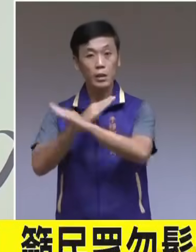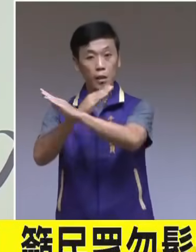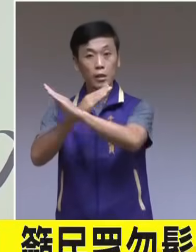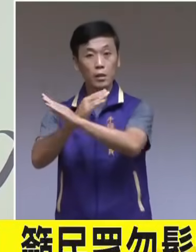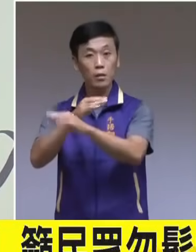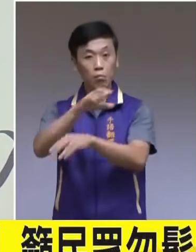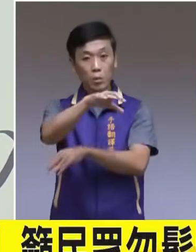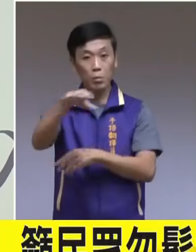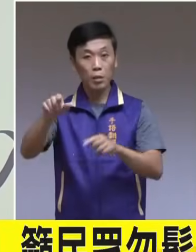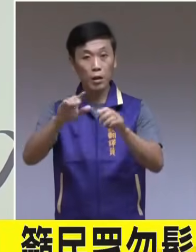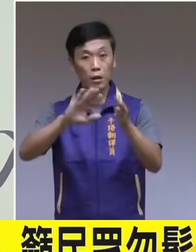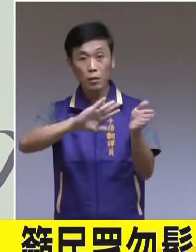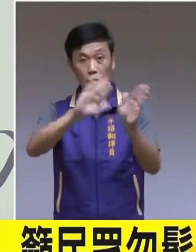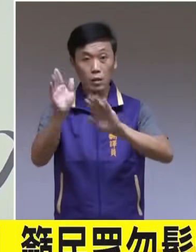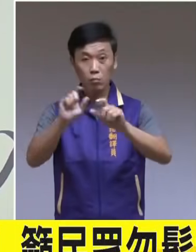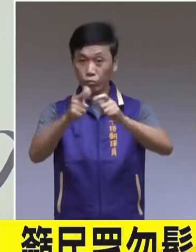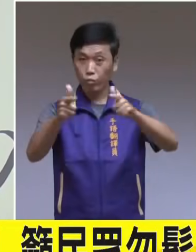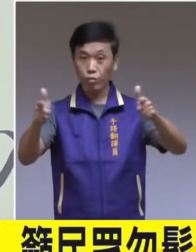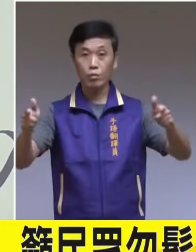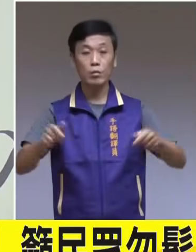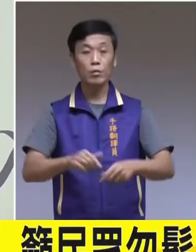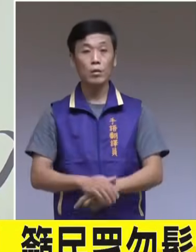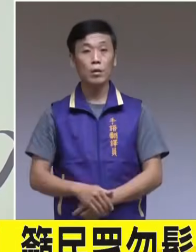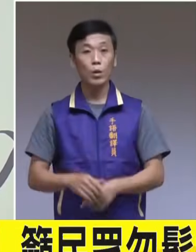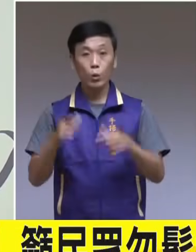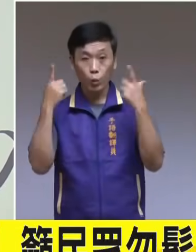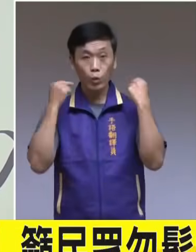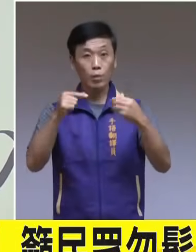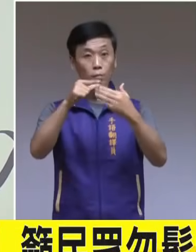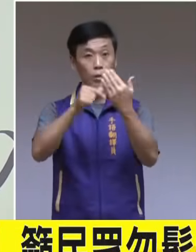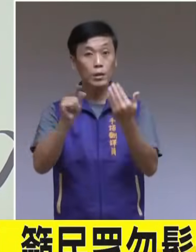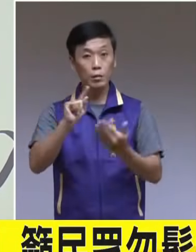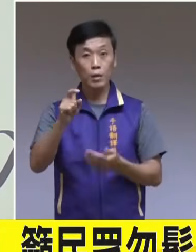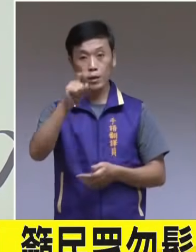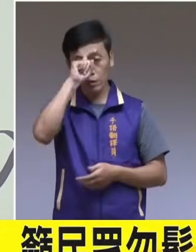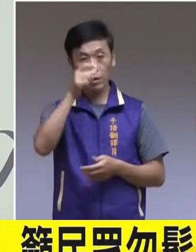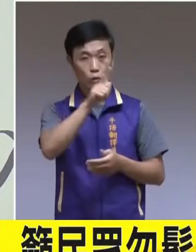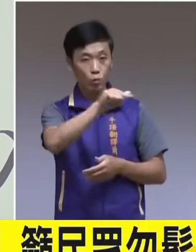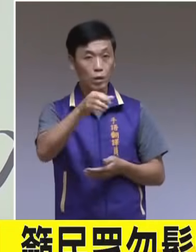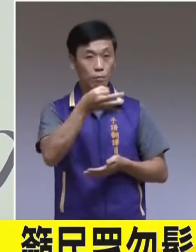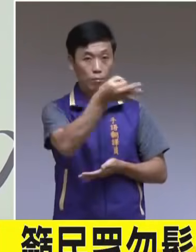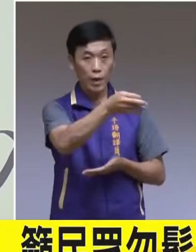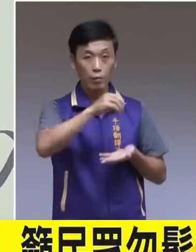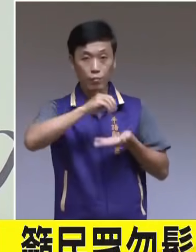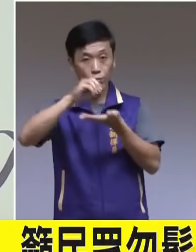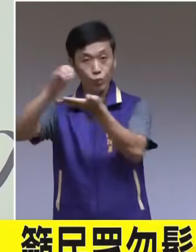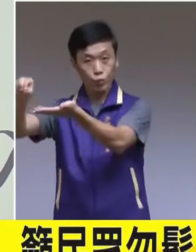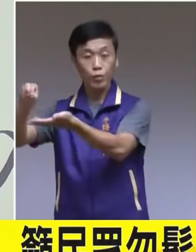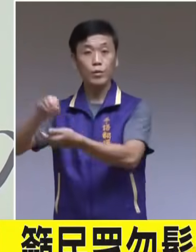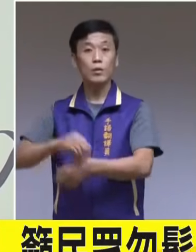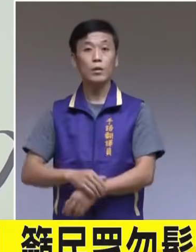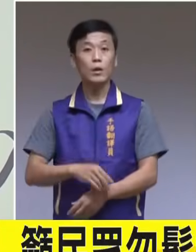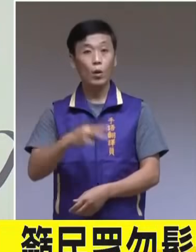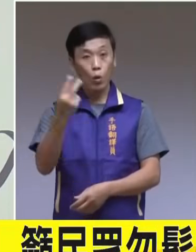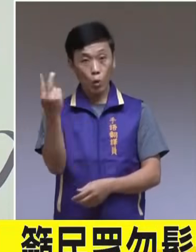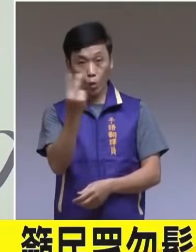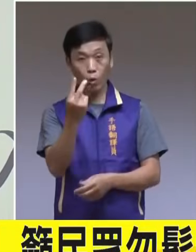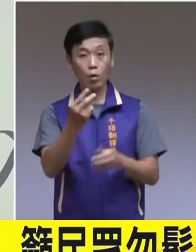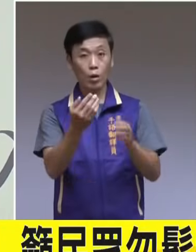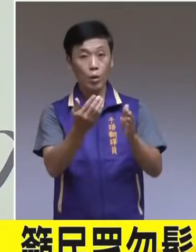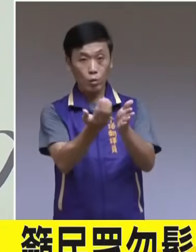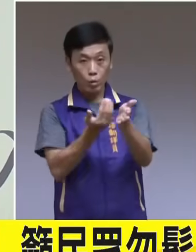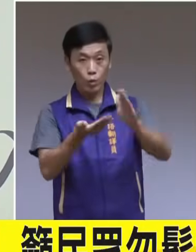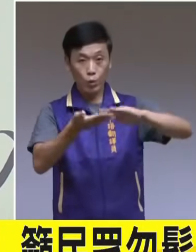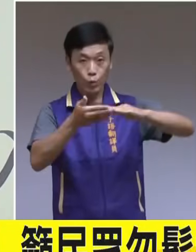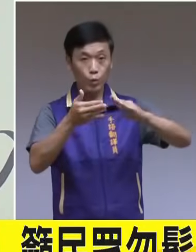形态也不太一样那所以原则上我们还是建议用外带还有这个预约外送的这